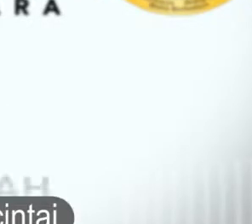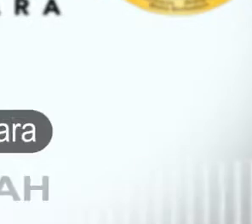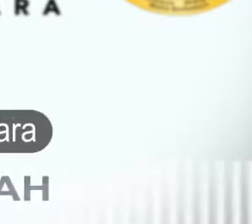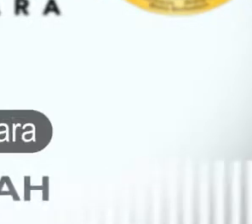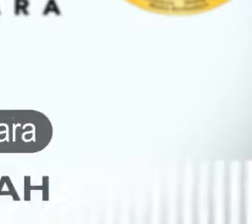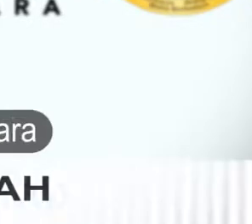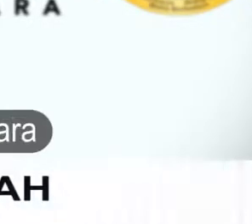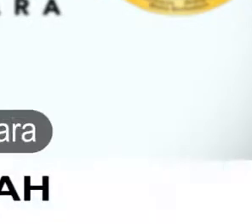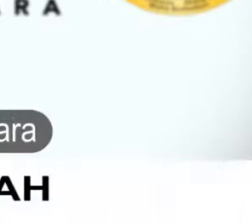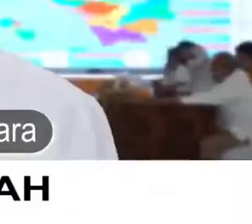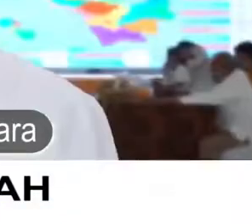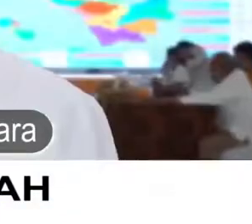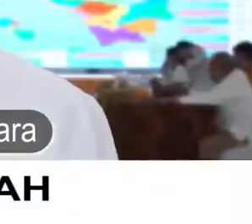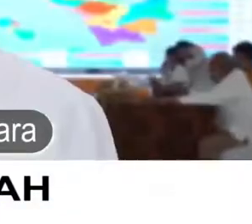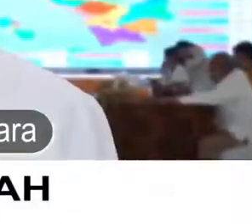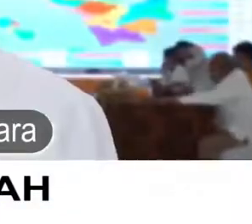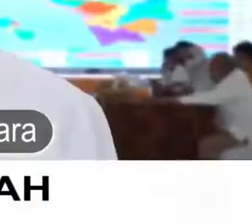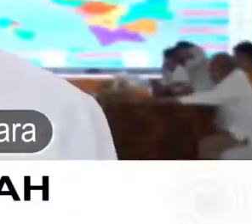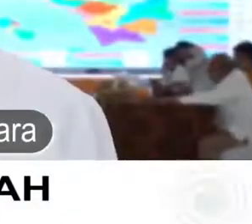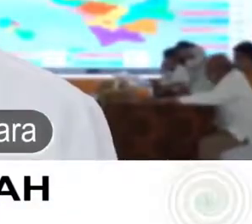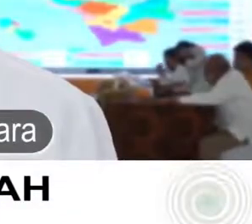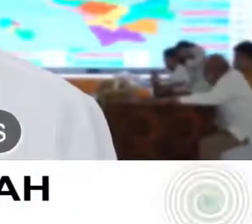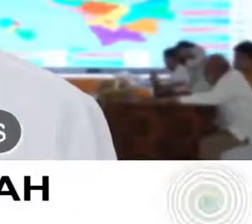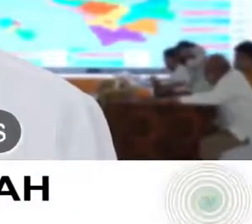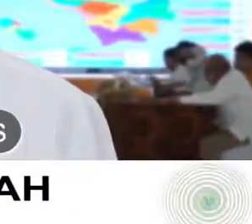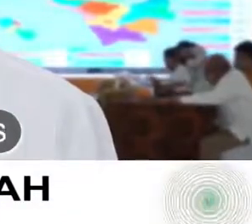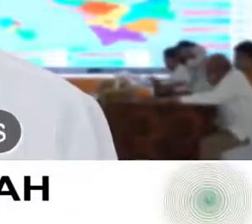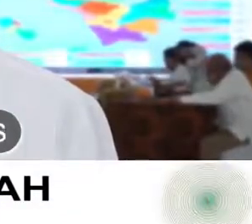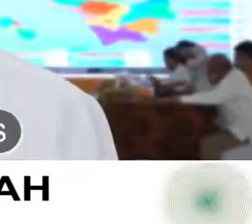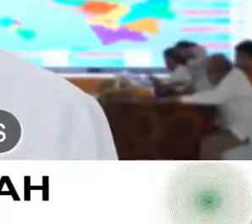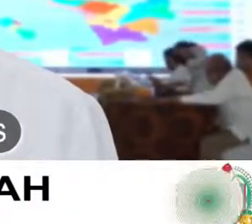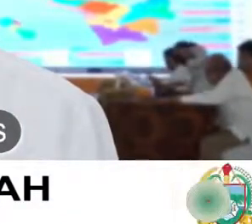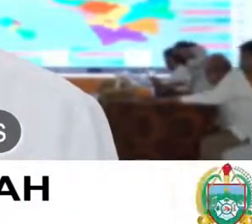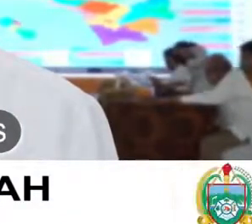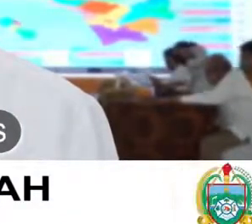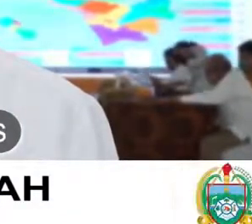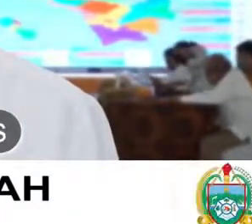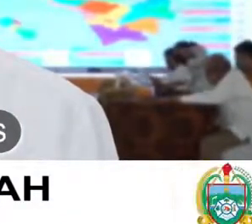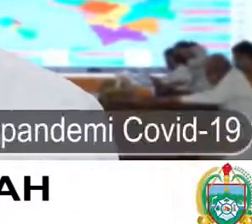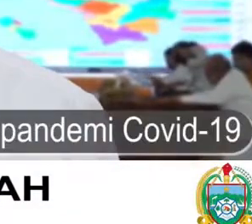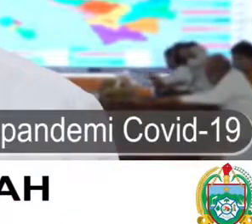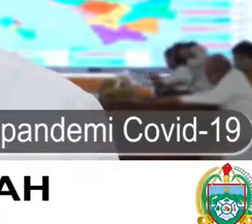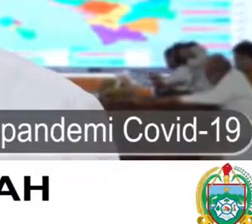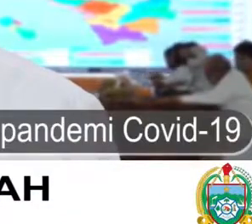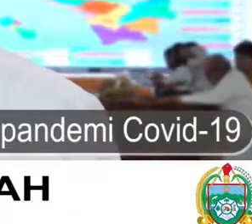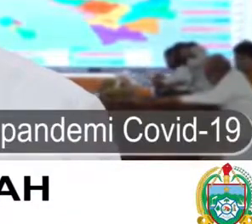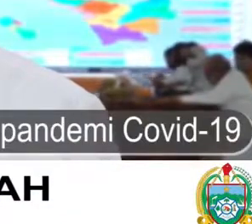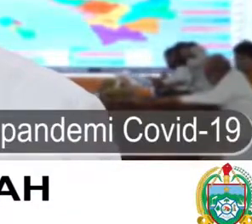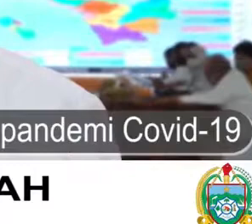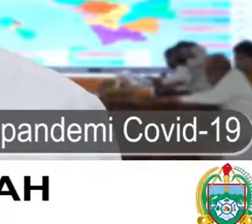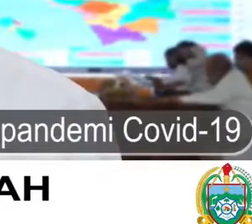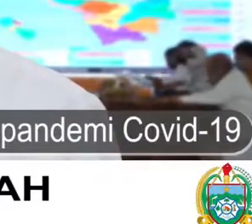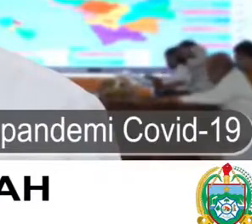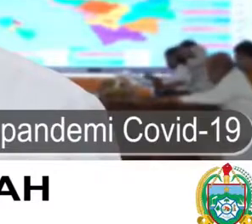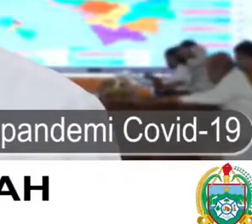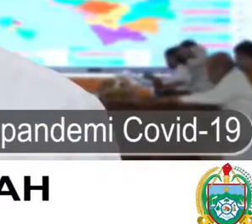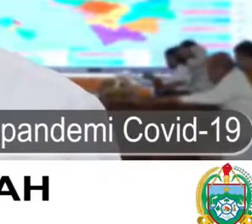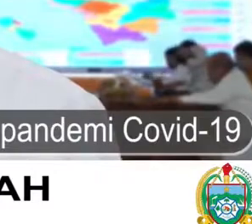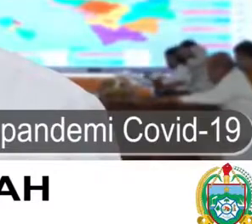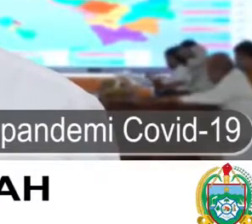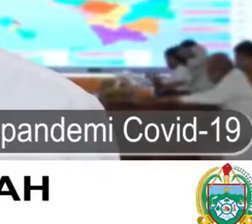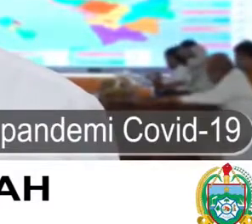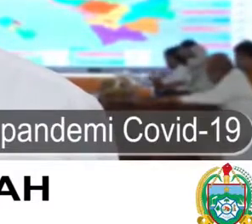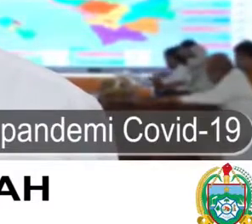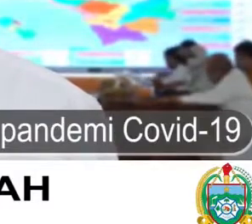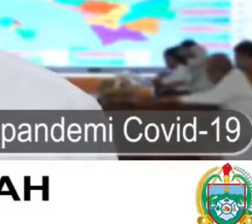cintai, pemerintah Provinsi Sumatera Utara telah melakukan langkah serius dan melibatkan banyak pihak